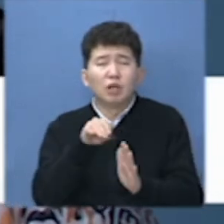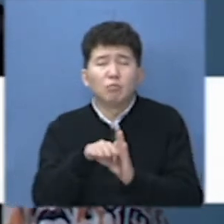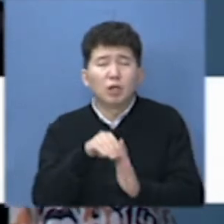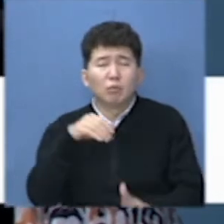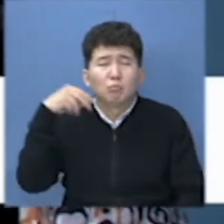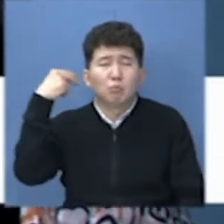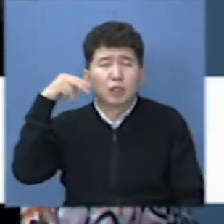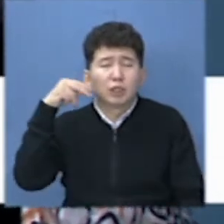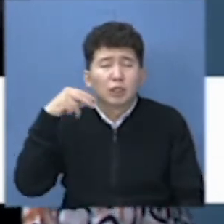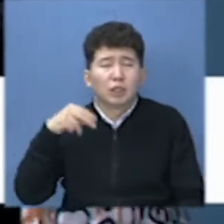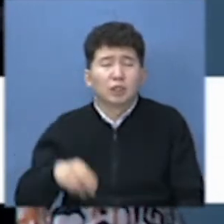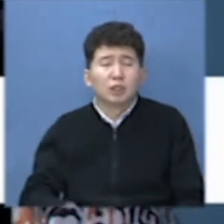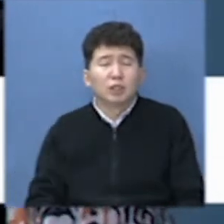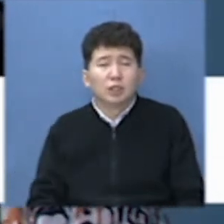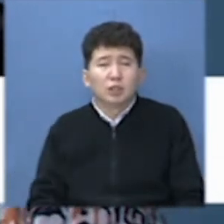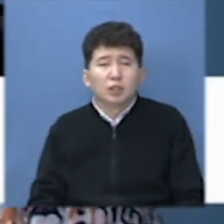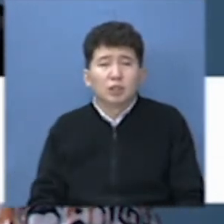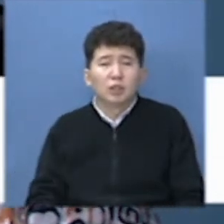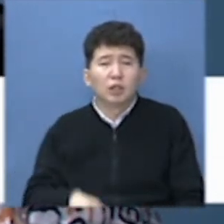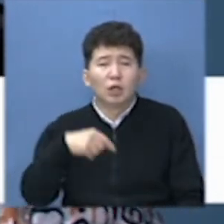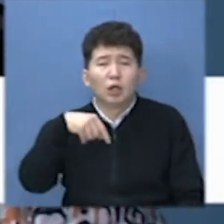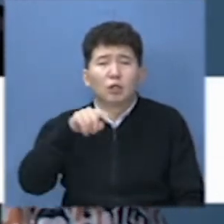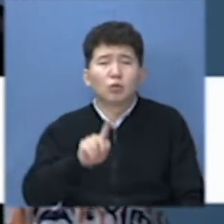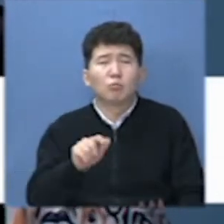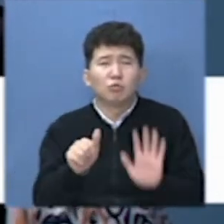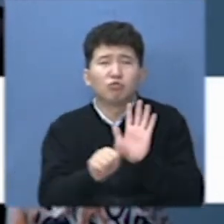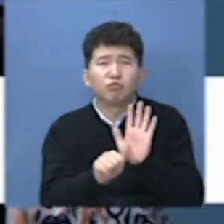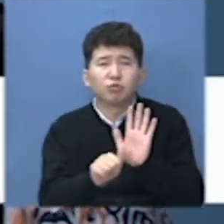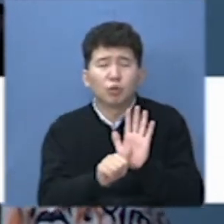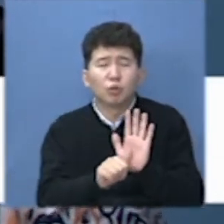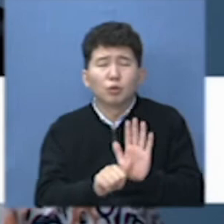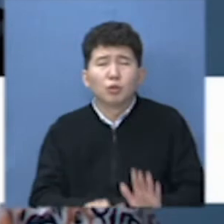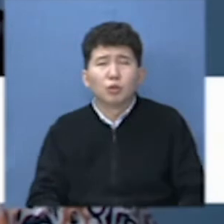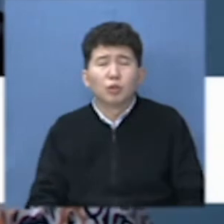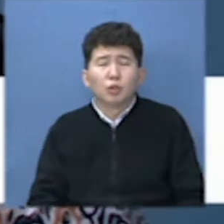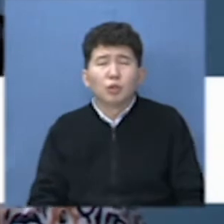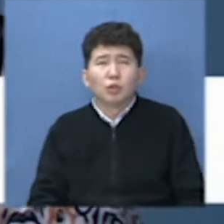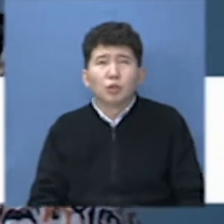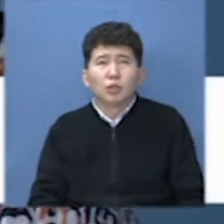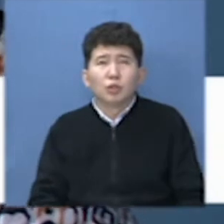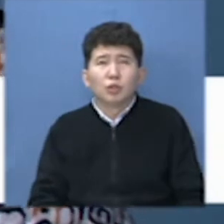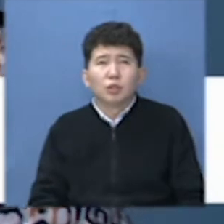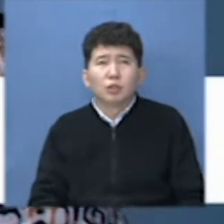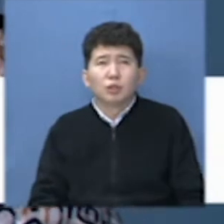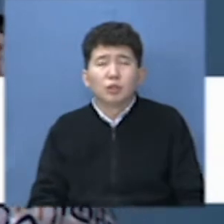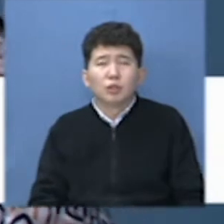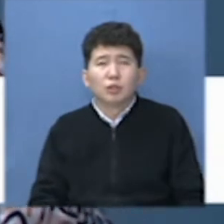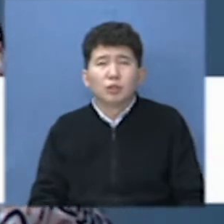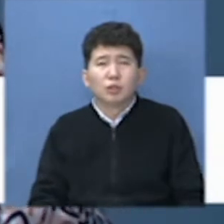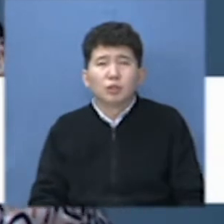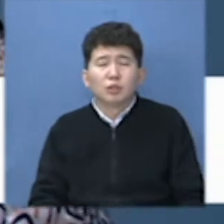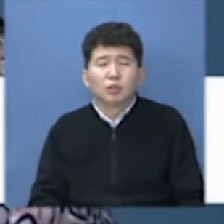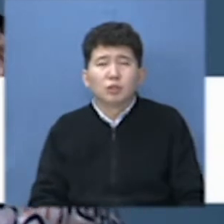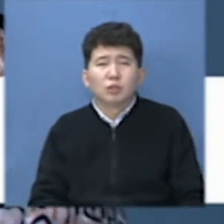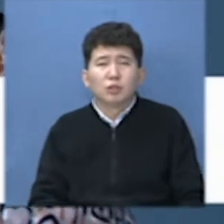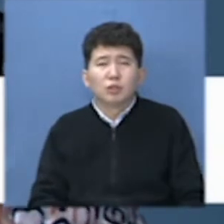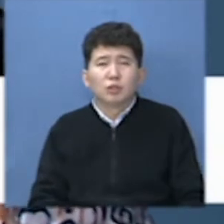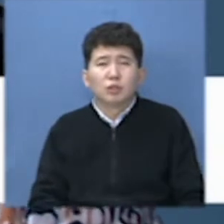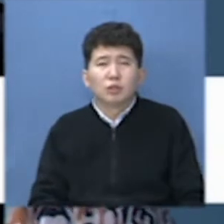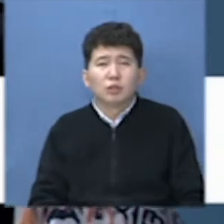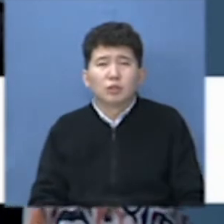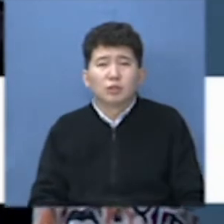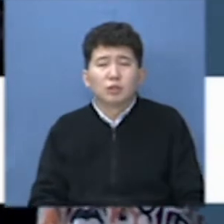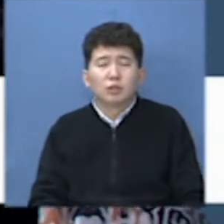60-шы сайлау учаскасы бойынша өтіп жатыр. Негізі сайлау беруге біздің ана мен бала